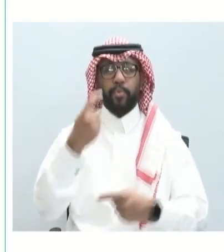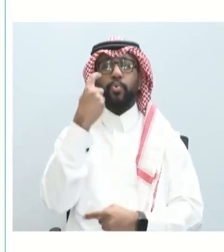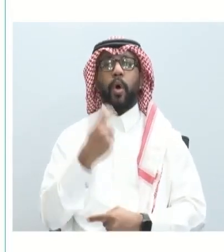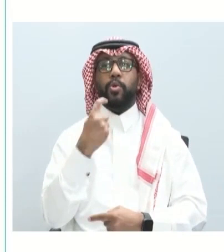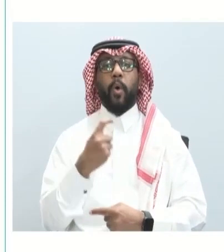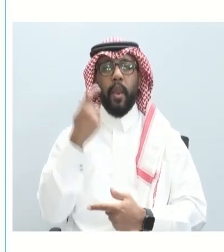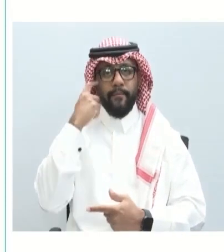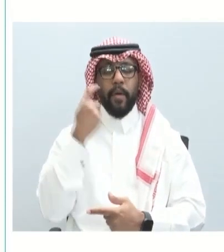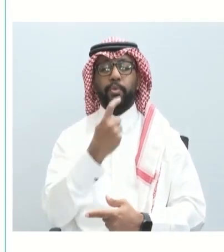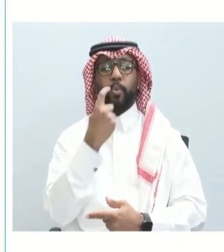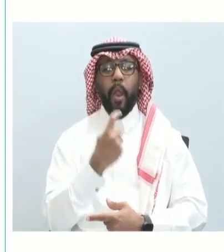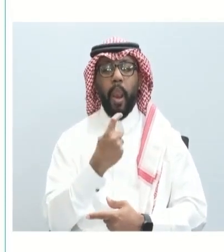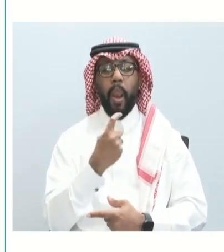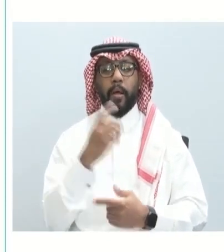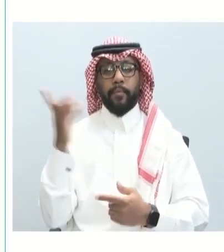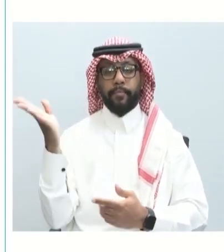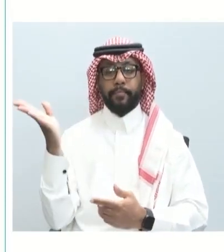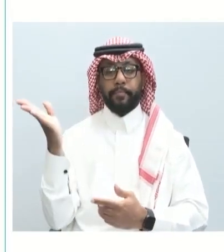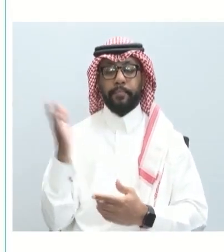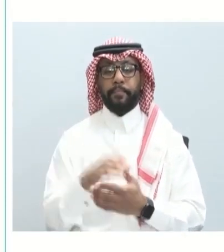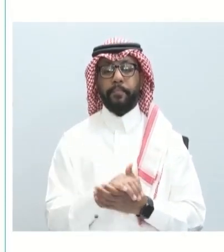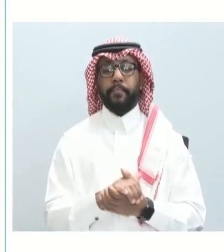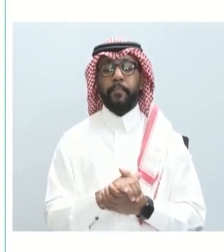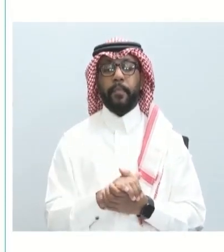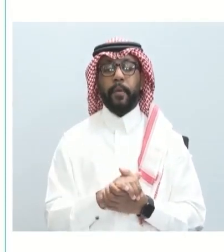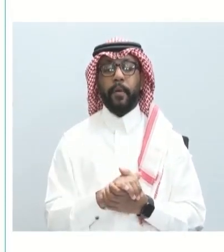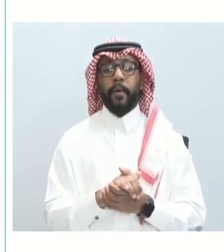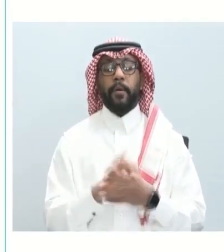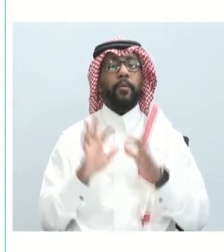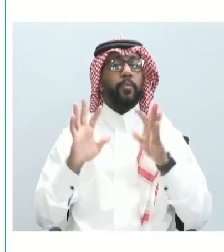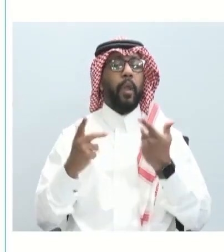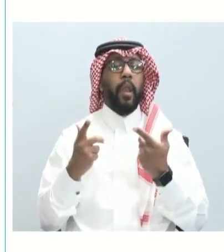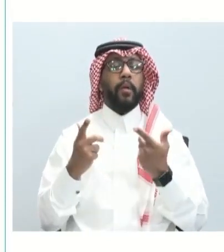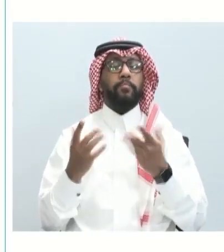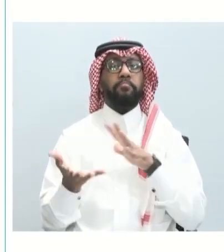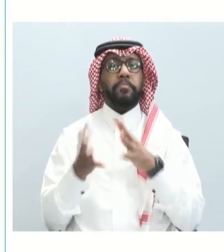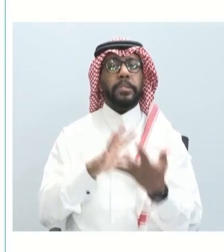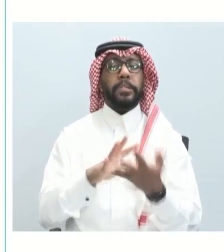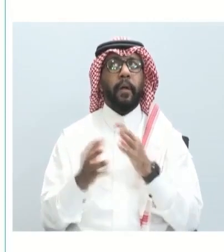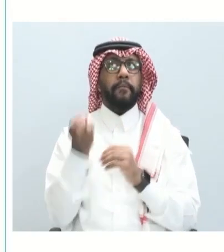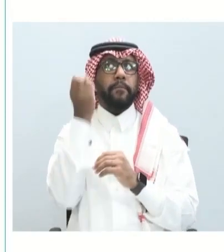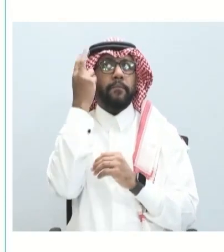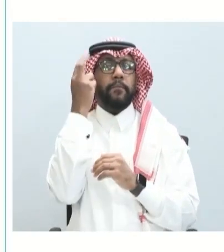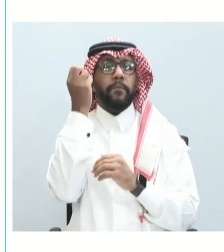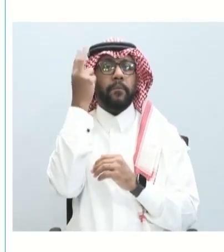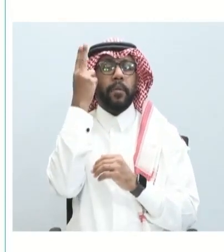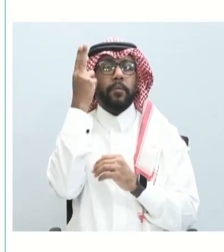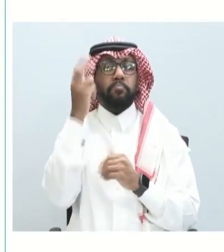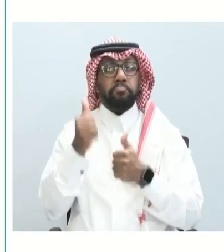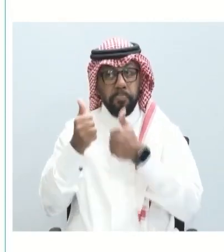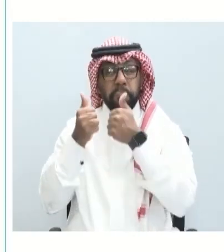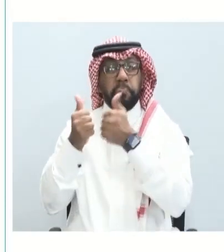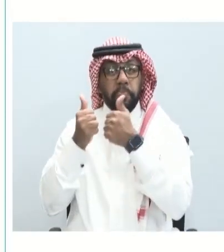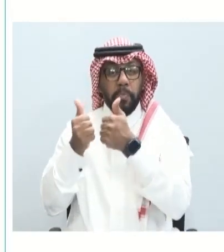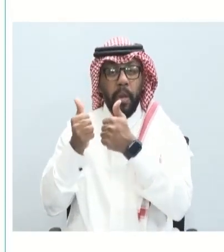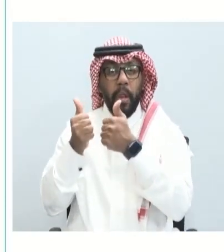تعلمناها في الدرس السابق يقول السؤال الاول ما مدام معقوليه الفكره او الراي اذا المفكر المنطقي